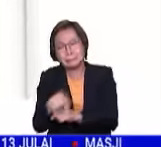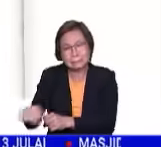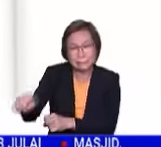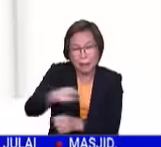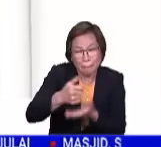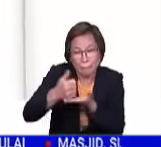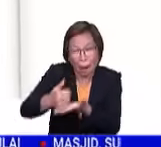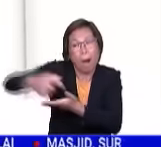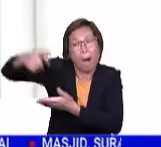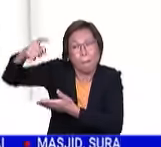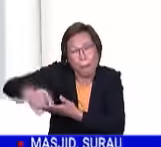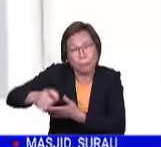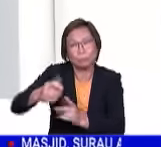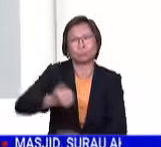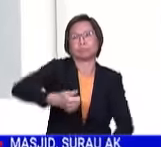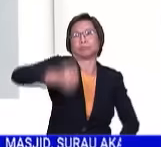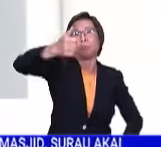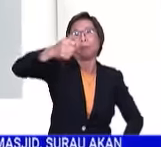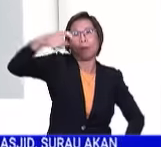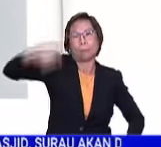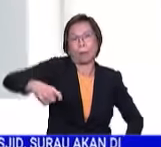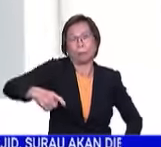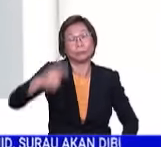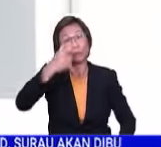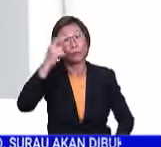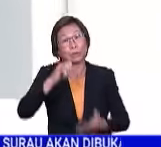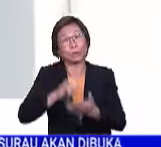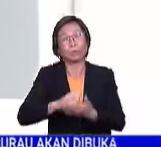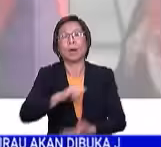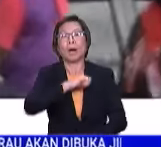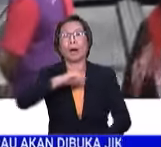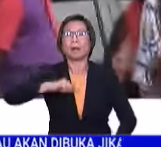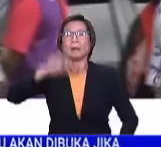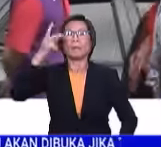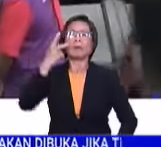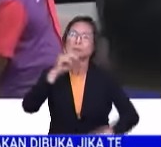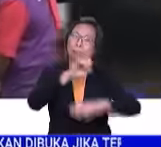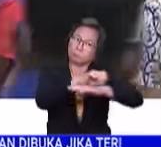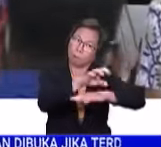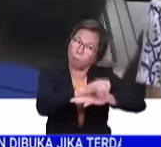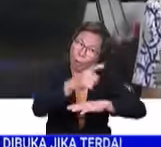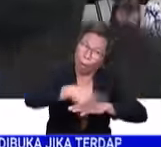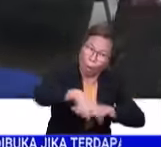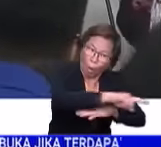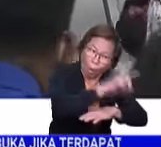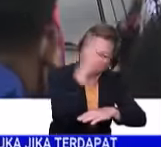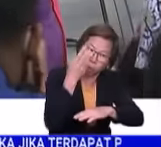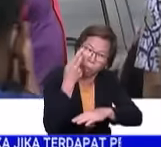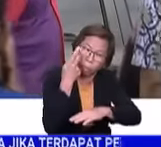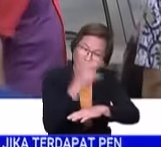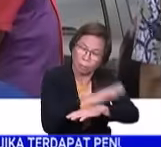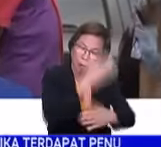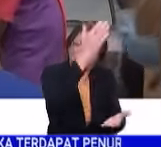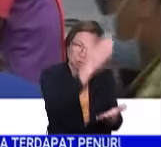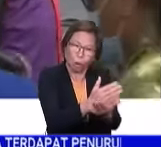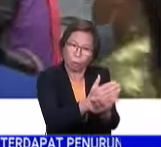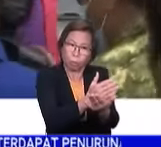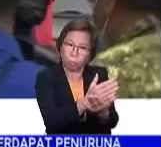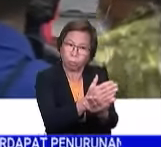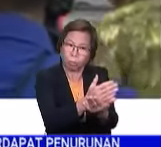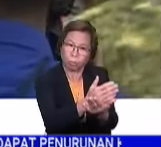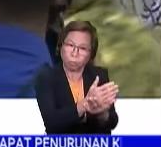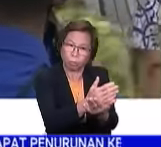COVID-19 harus diutamakan. Justeru ahli politik dinasihatkan supaya berhenti daripada terus menempuhkan